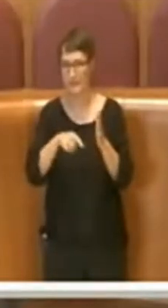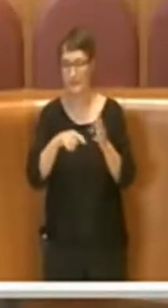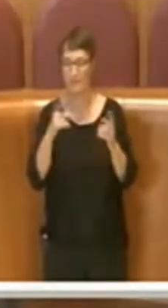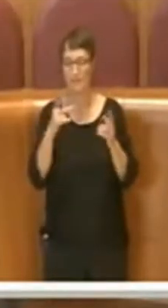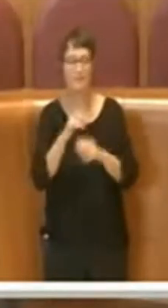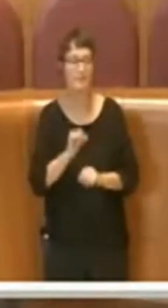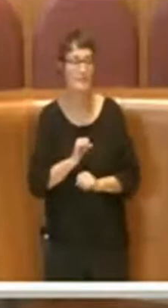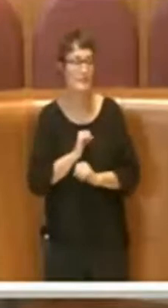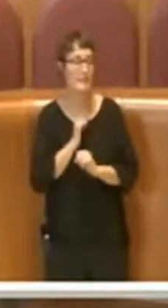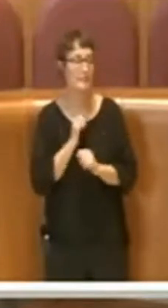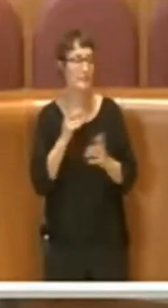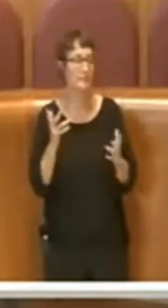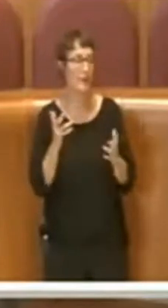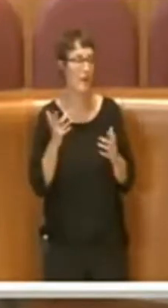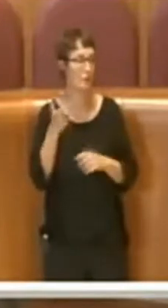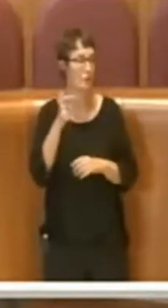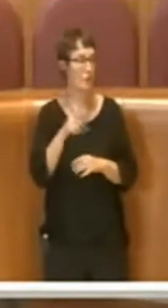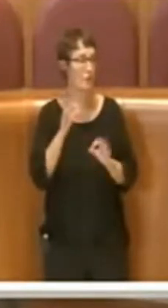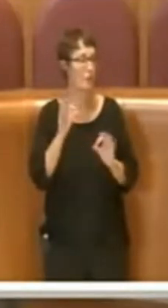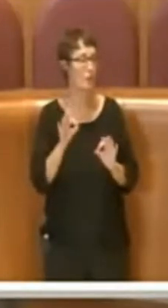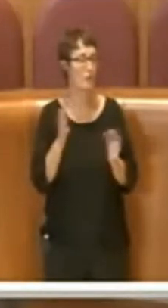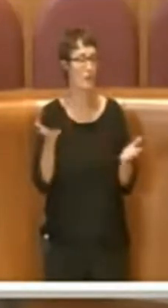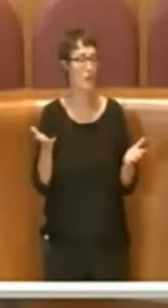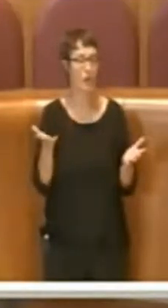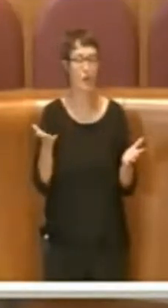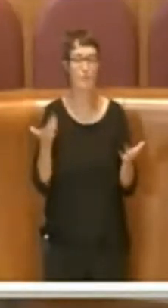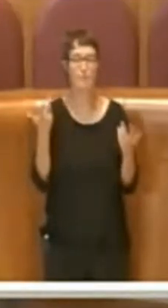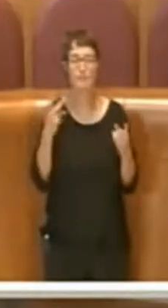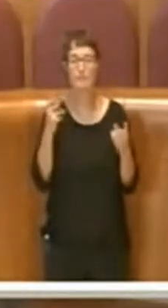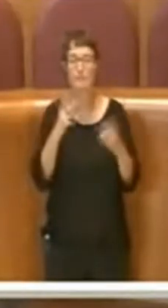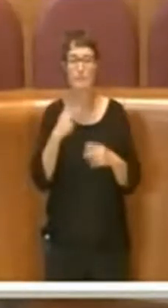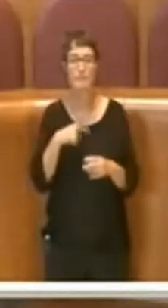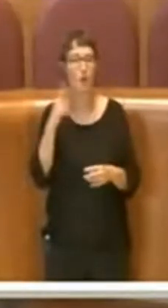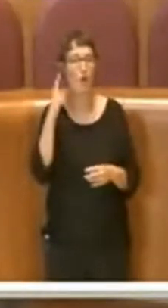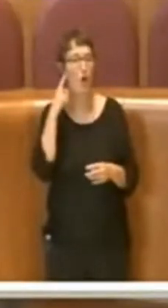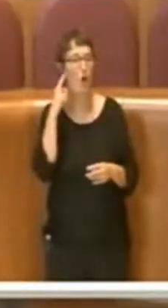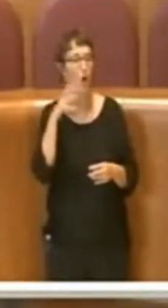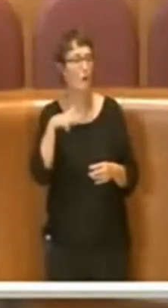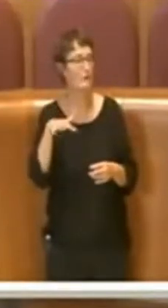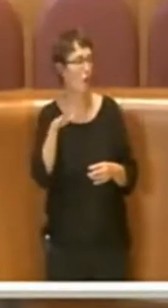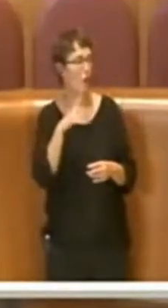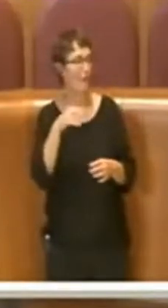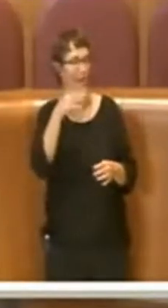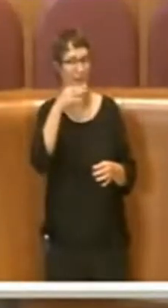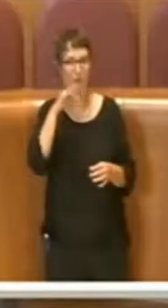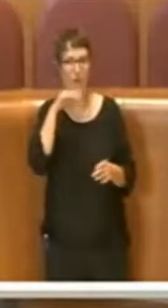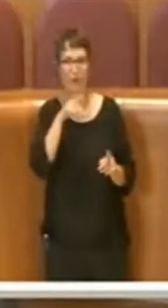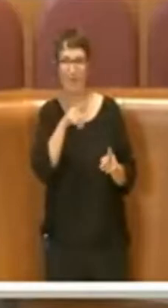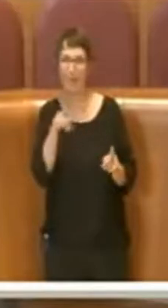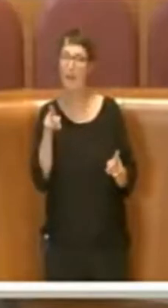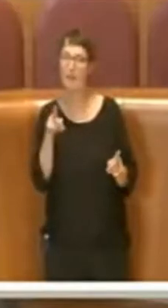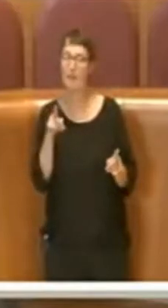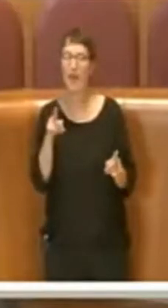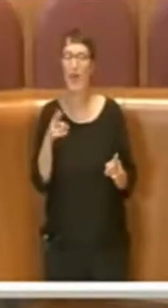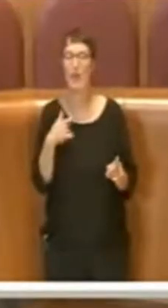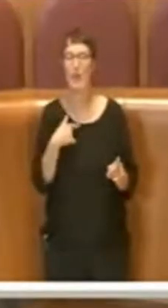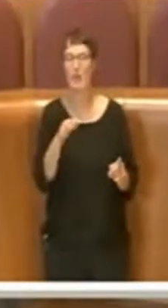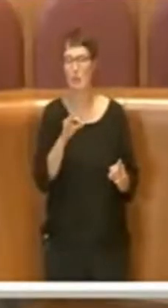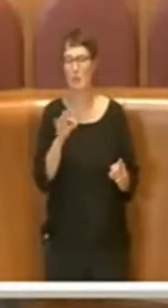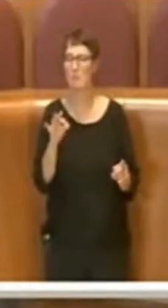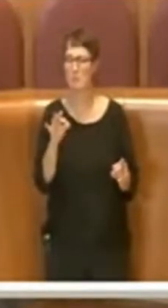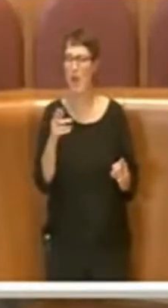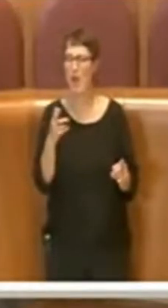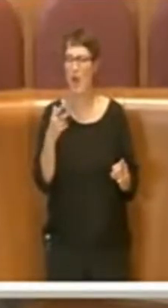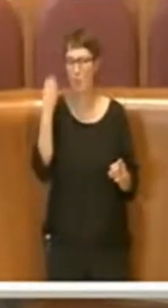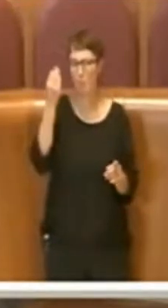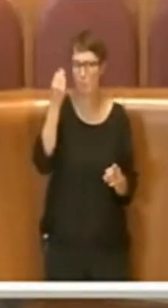Spiace, ripeto, onestamente, ho ascoltato gli interventi dei colleghi, alcune osservazioni le posso